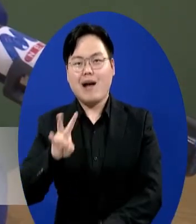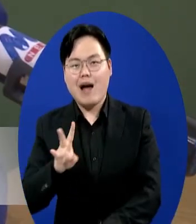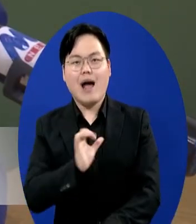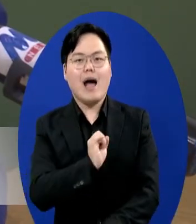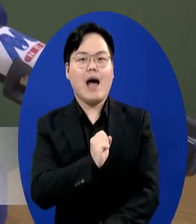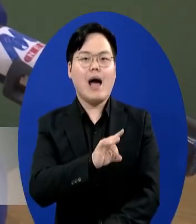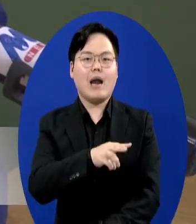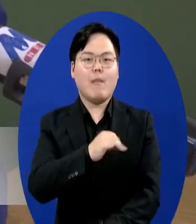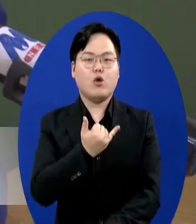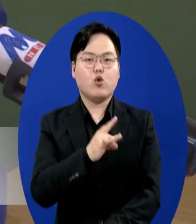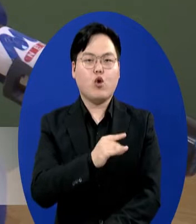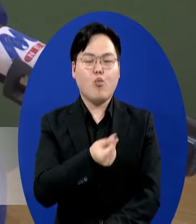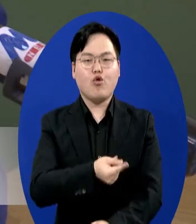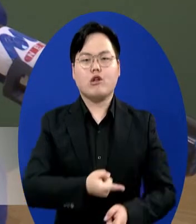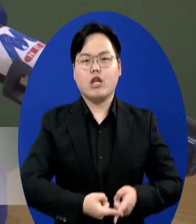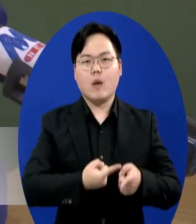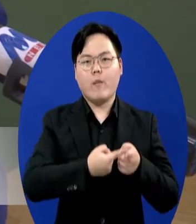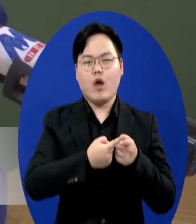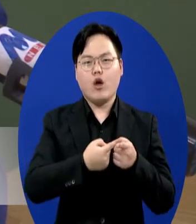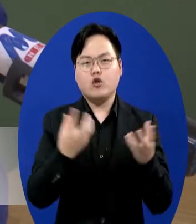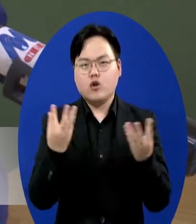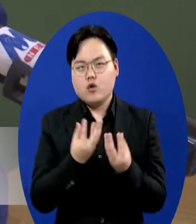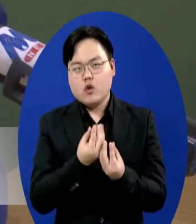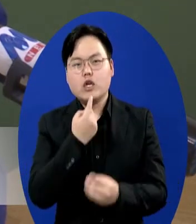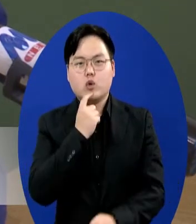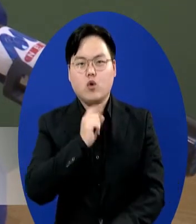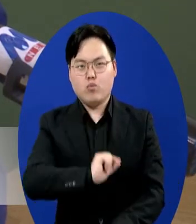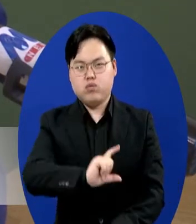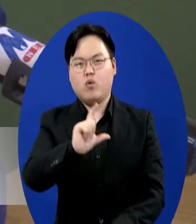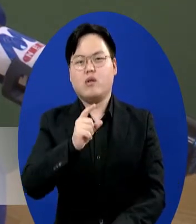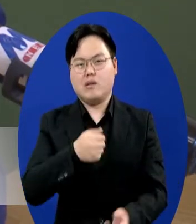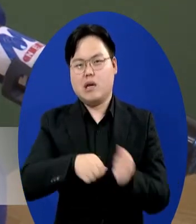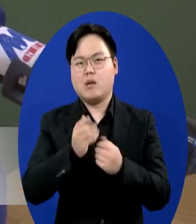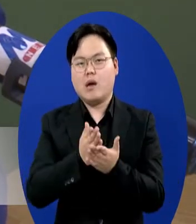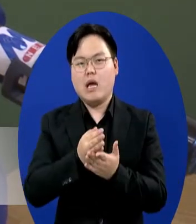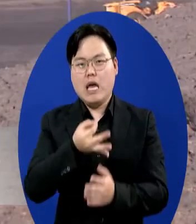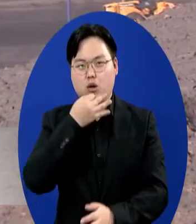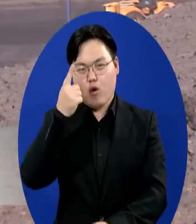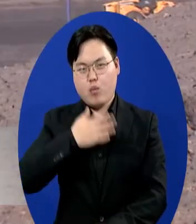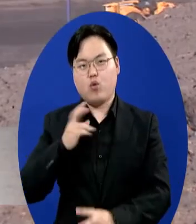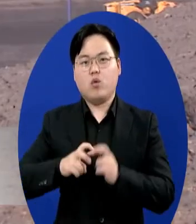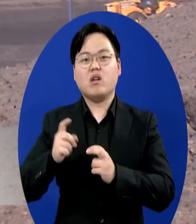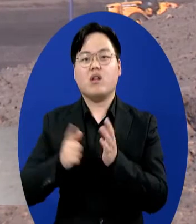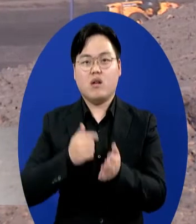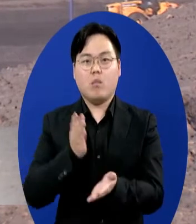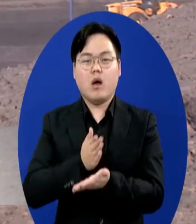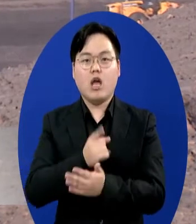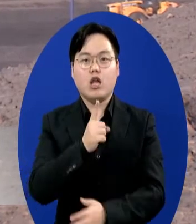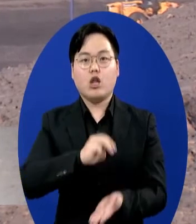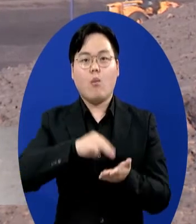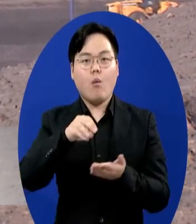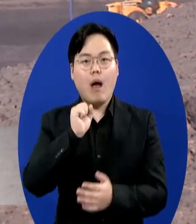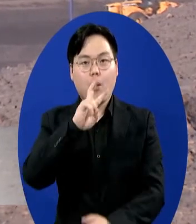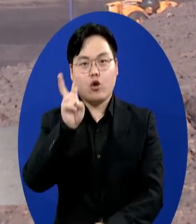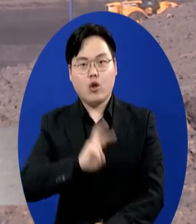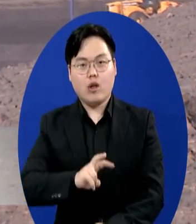одоо үнийн өсөлт бий боллоо. Ерөнхийдөө ховортох нь ойлгомжтой боллоо. Энийг бол яаралтай эхлүүлэх хэрэгтэй. 1 тэрбум ам.долллараас дээш